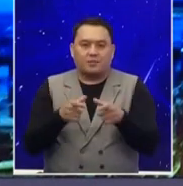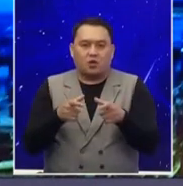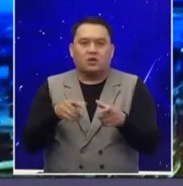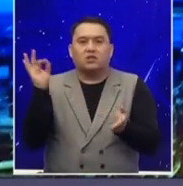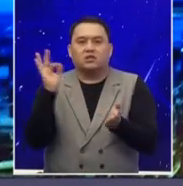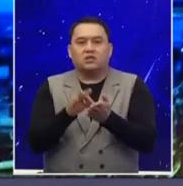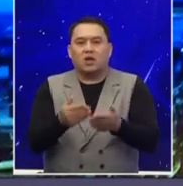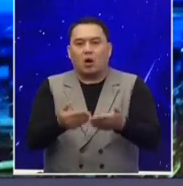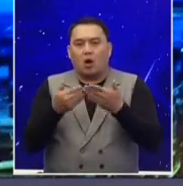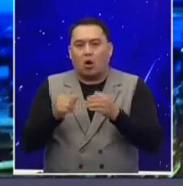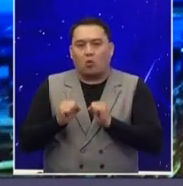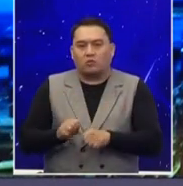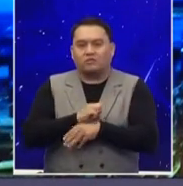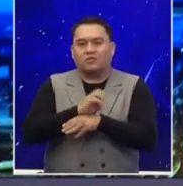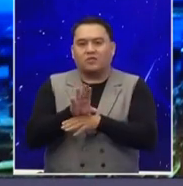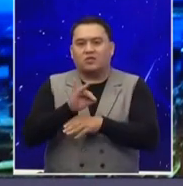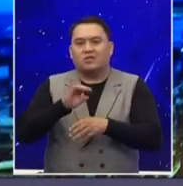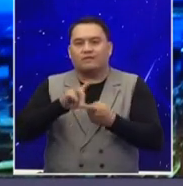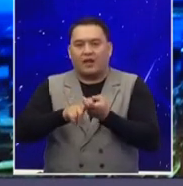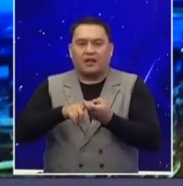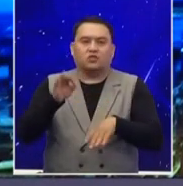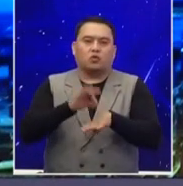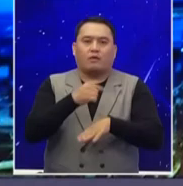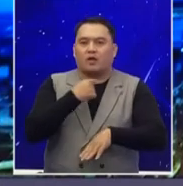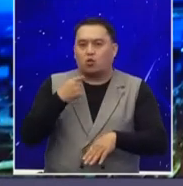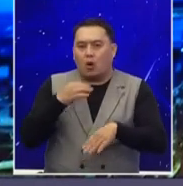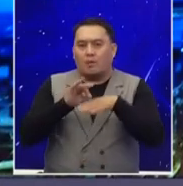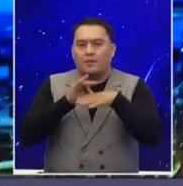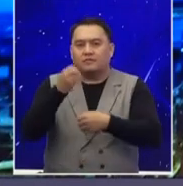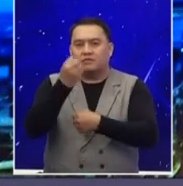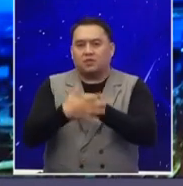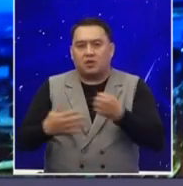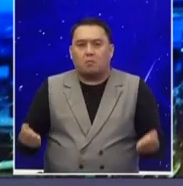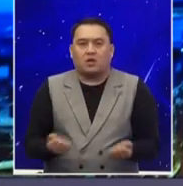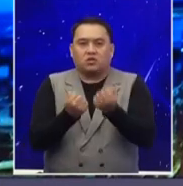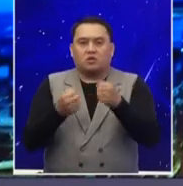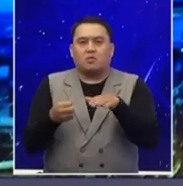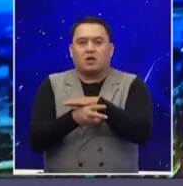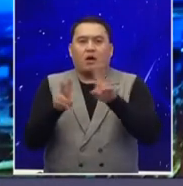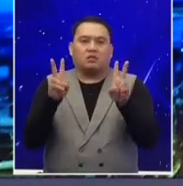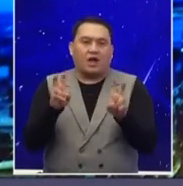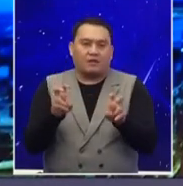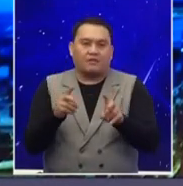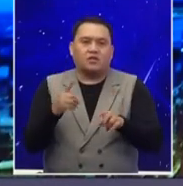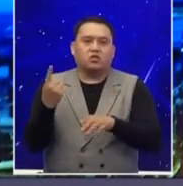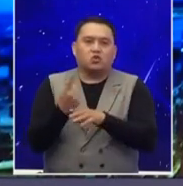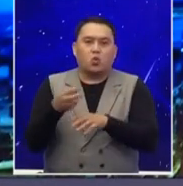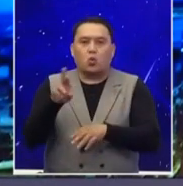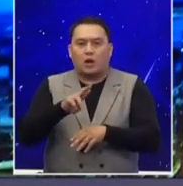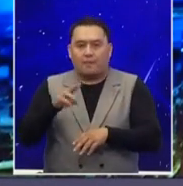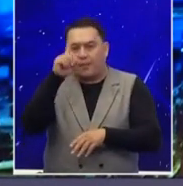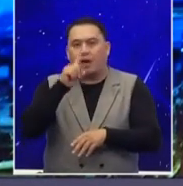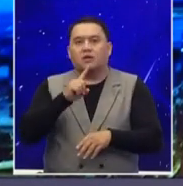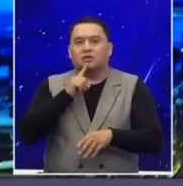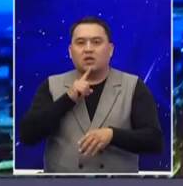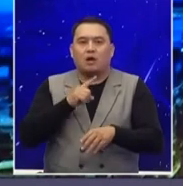С целью профилактики коронавирусной инфекции впервые в Талдыкургане открылся Центр поддержки мигрантов. С июля текущего